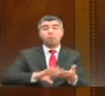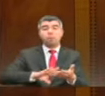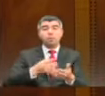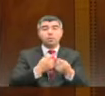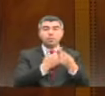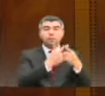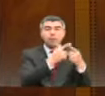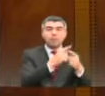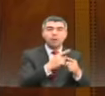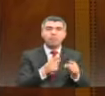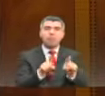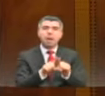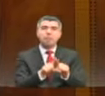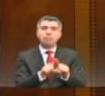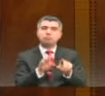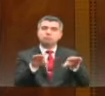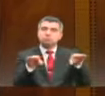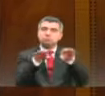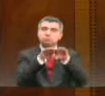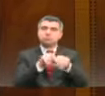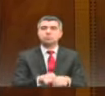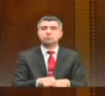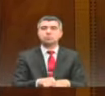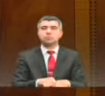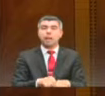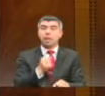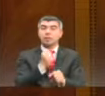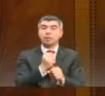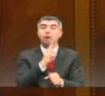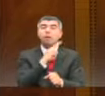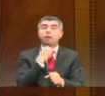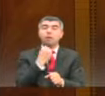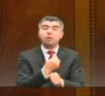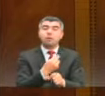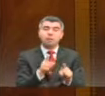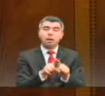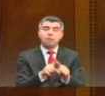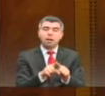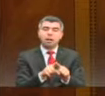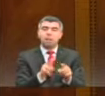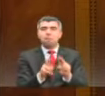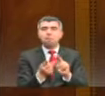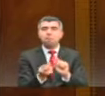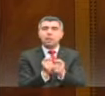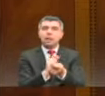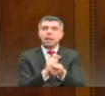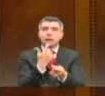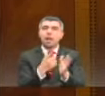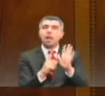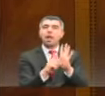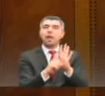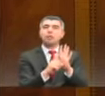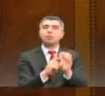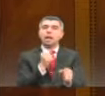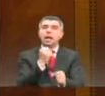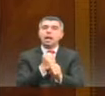علاقات مهنية مستقرة، وفي هذا الإطار ستعمل الحكومة على مراجعة مدونة الشغل عبر مقاربة